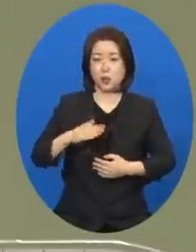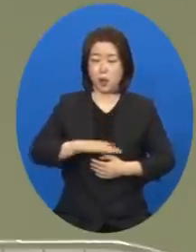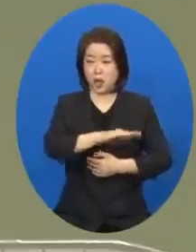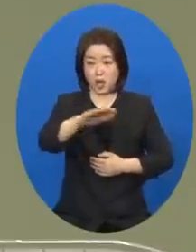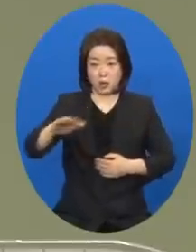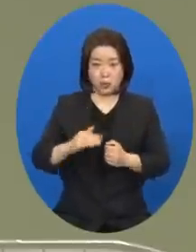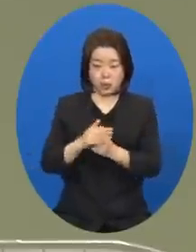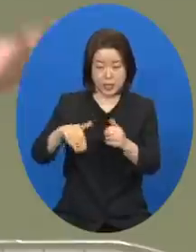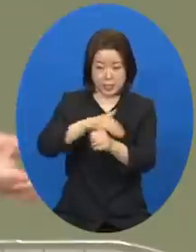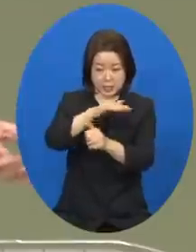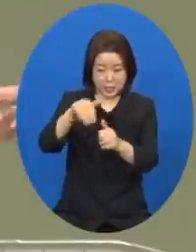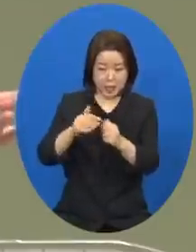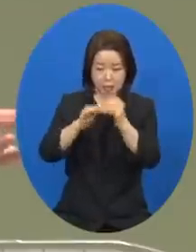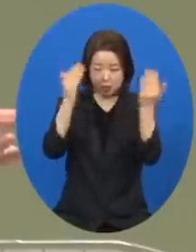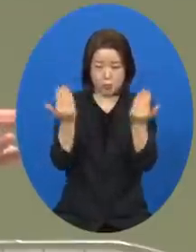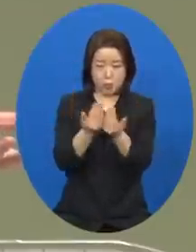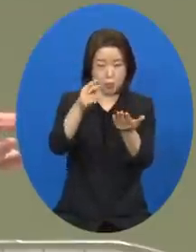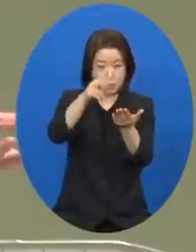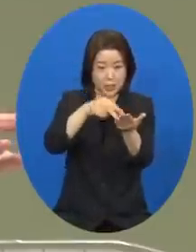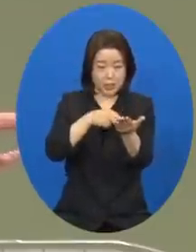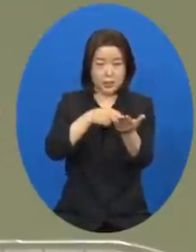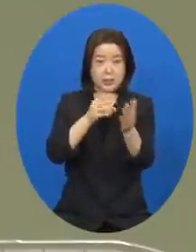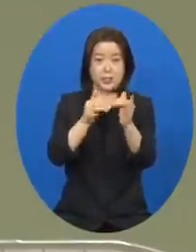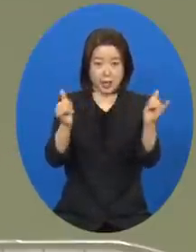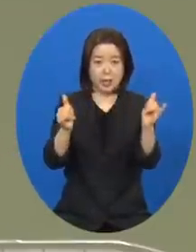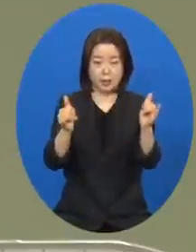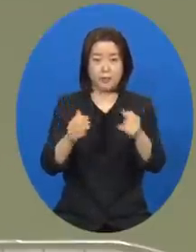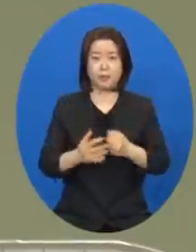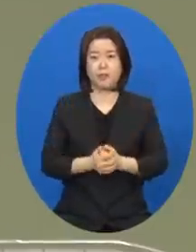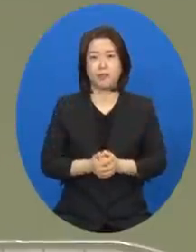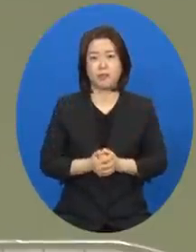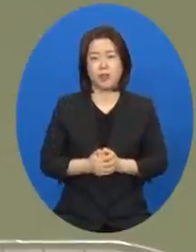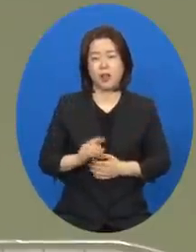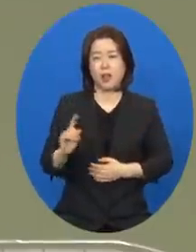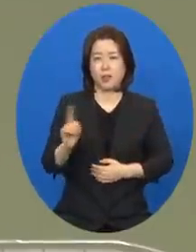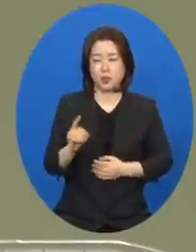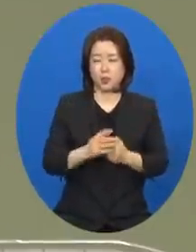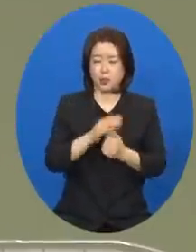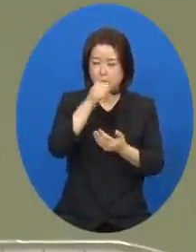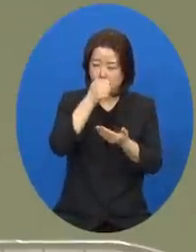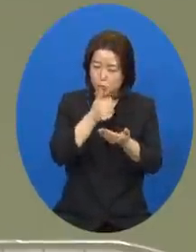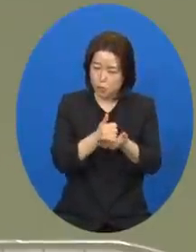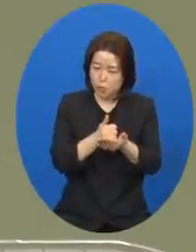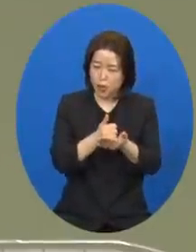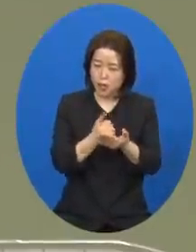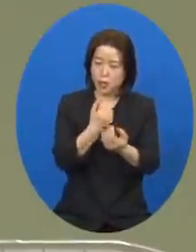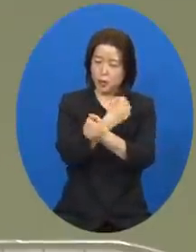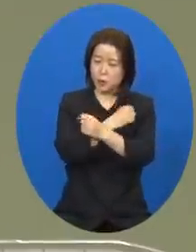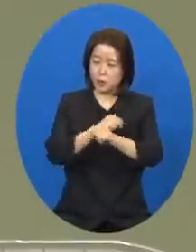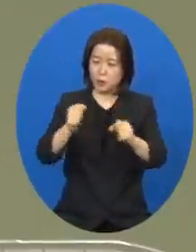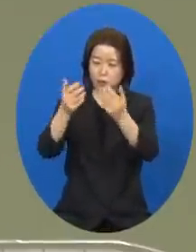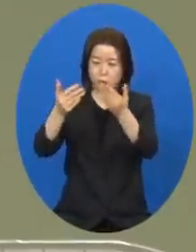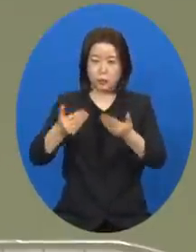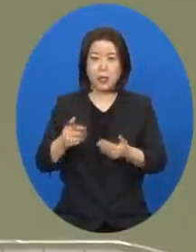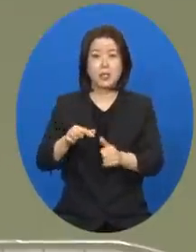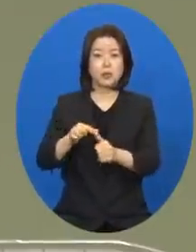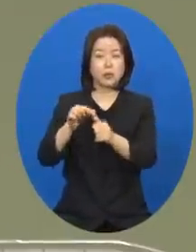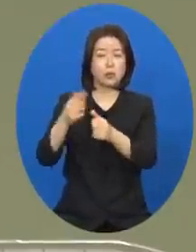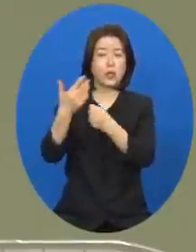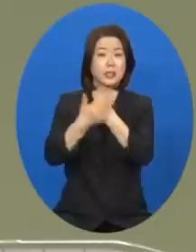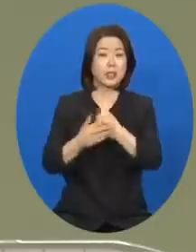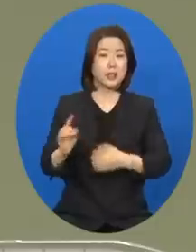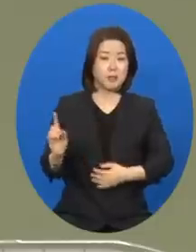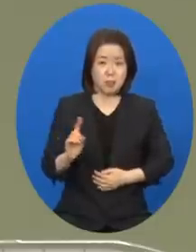이 성경을 읽는 모든 사람에게 도대체 죄에서 용서받는 구원의 은혜가